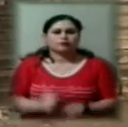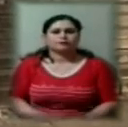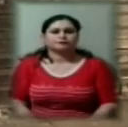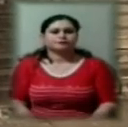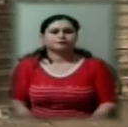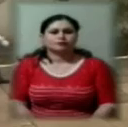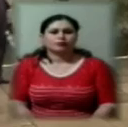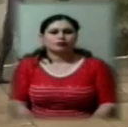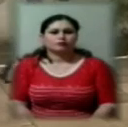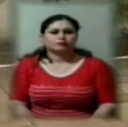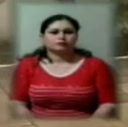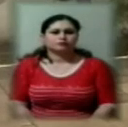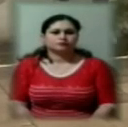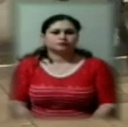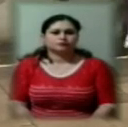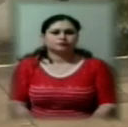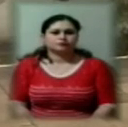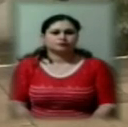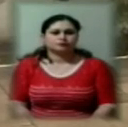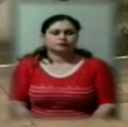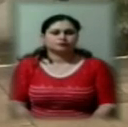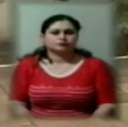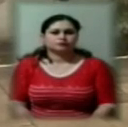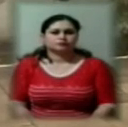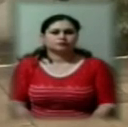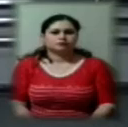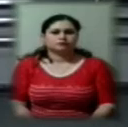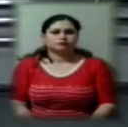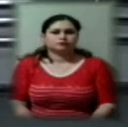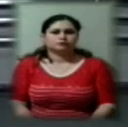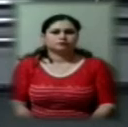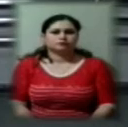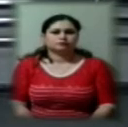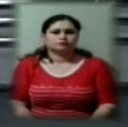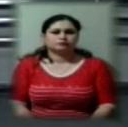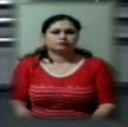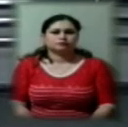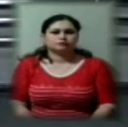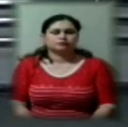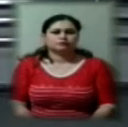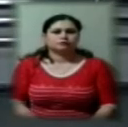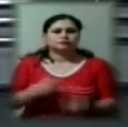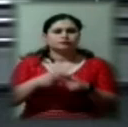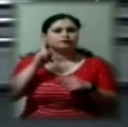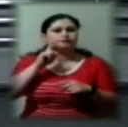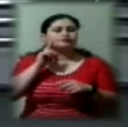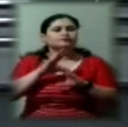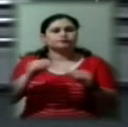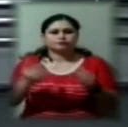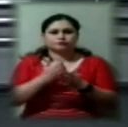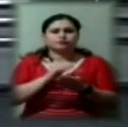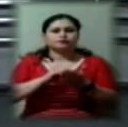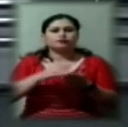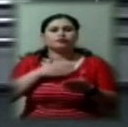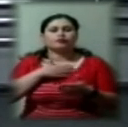Аліна Олефір, Володимир Чепінога. Новини на Суспільному. Харсон. А на цьому наші випадки завершено. Підписуйтесь на наші